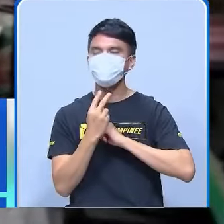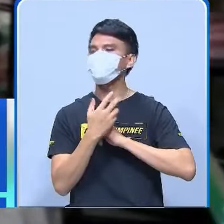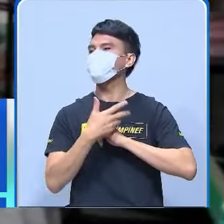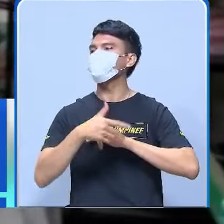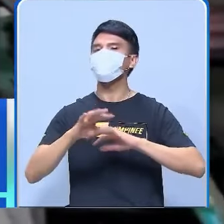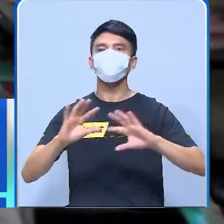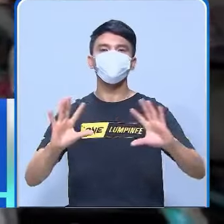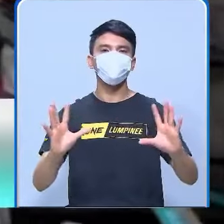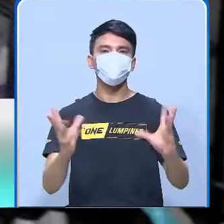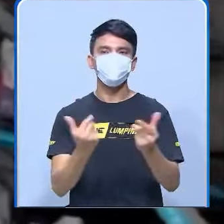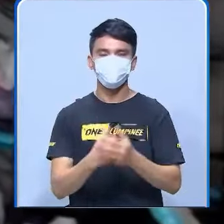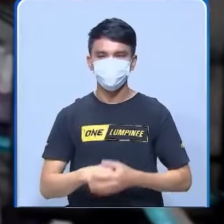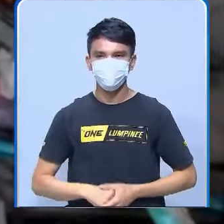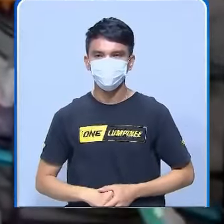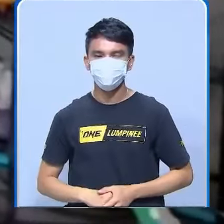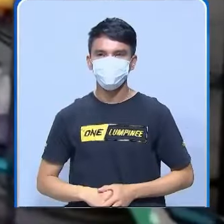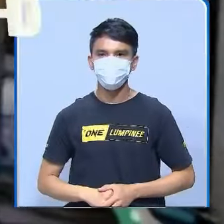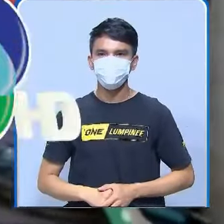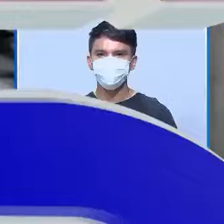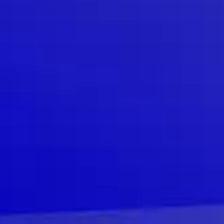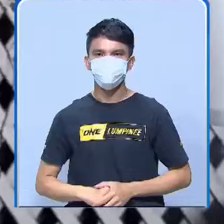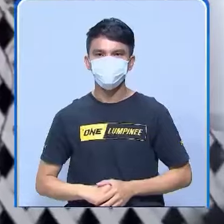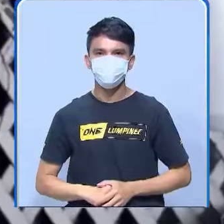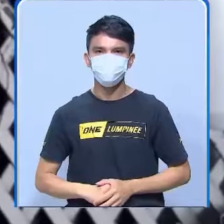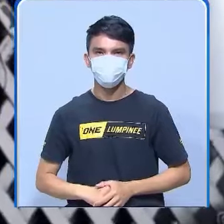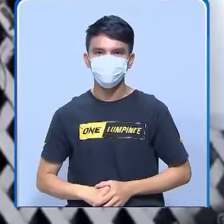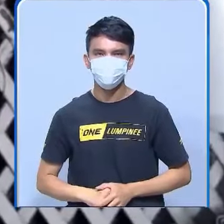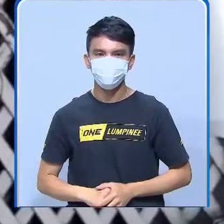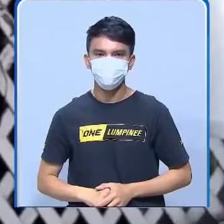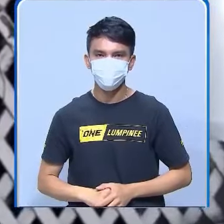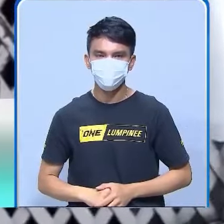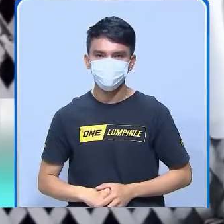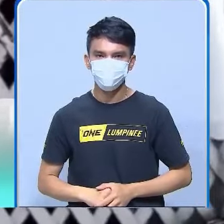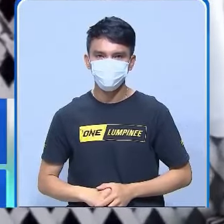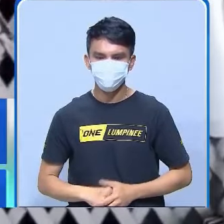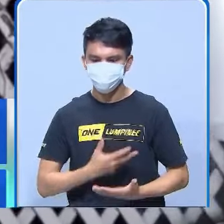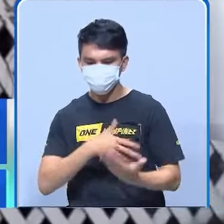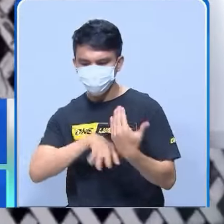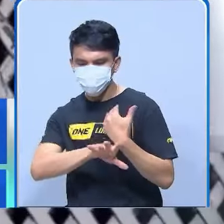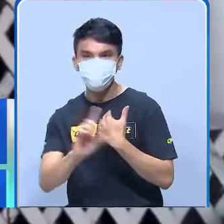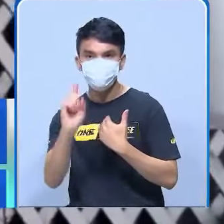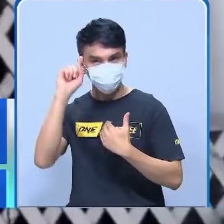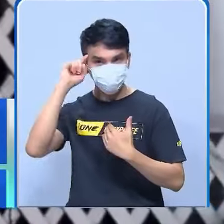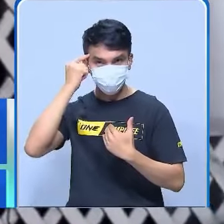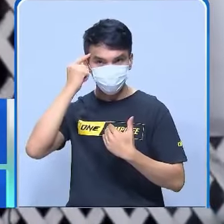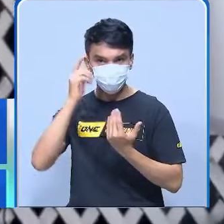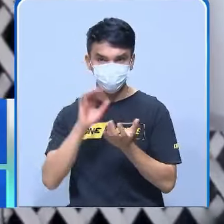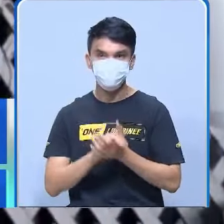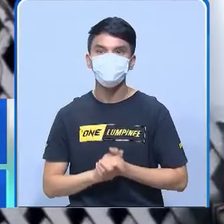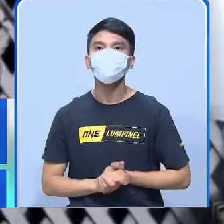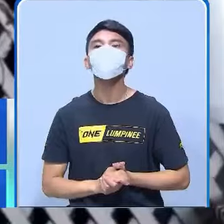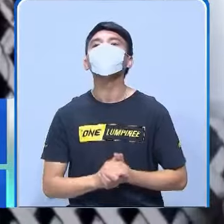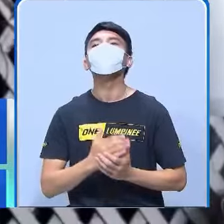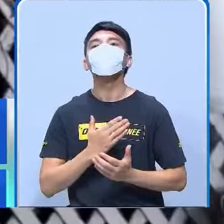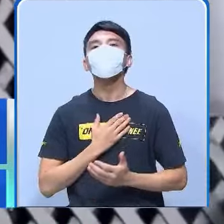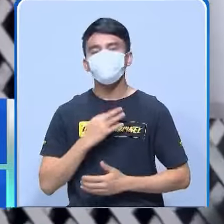กันไปหมดแล้วหดใช่เด็กคนที่วิ่งบอกผมไม่รู้จะหนีไปไหนหนูอ่ะกลัวลูก